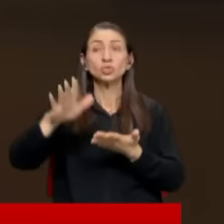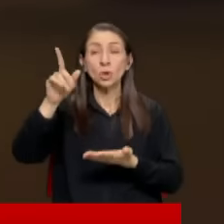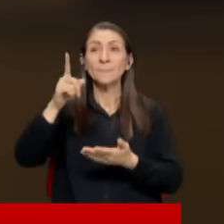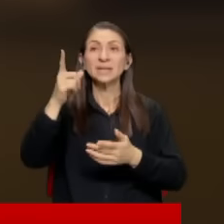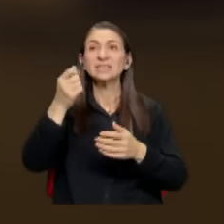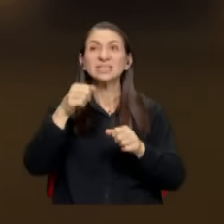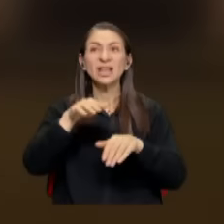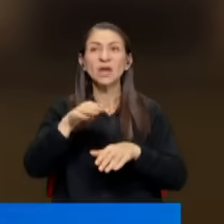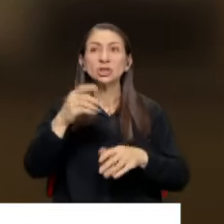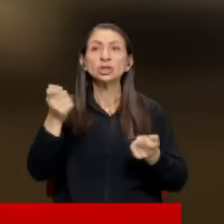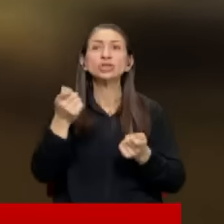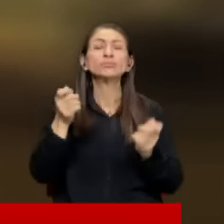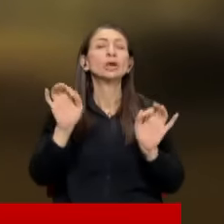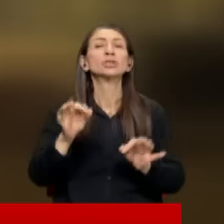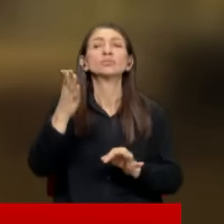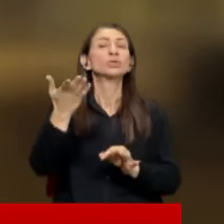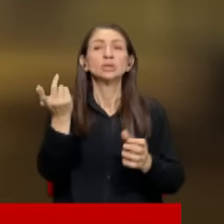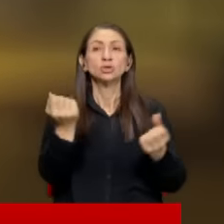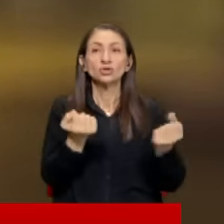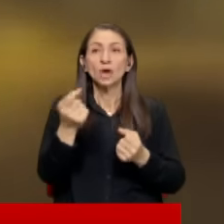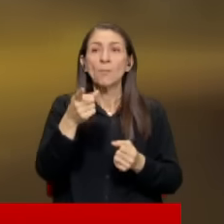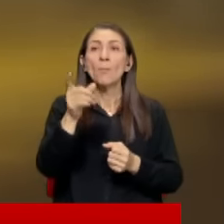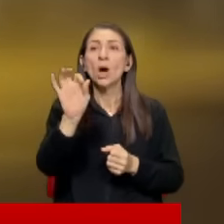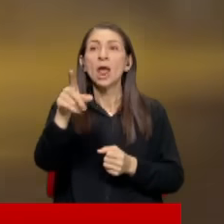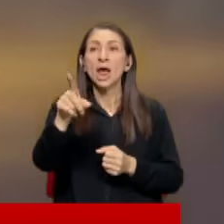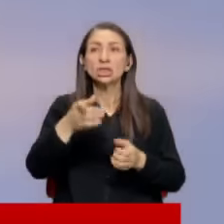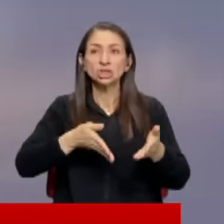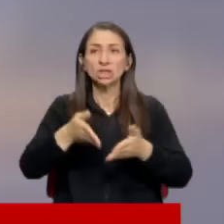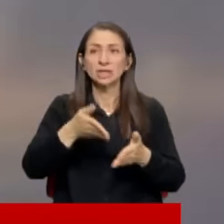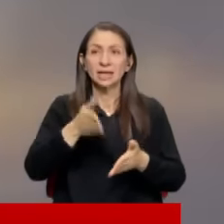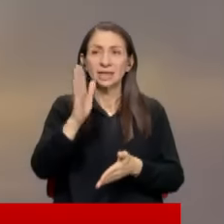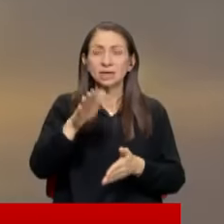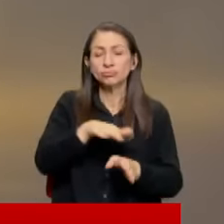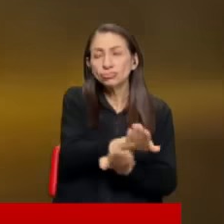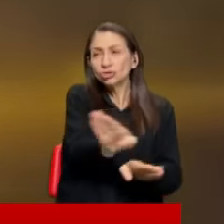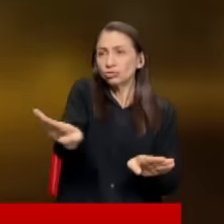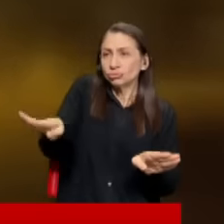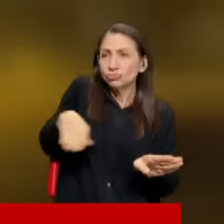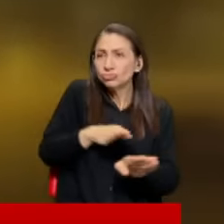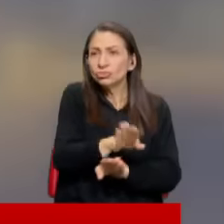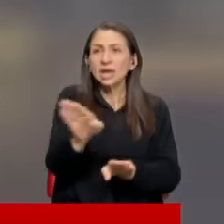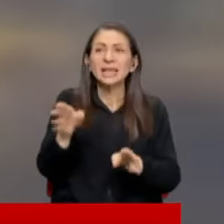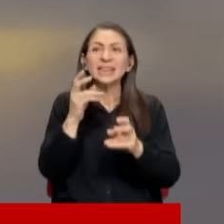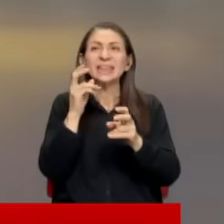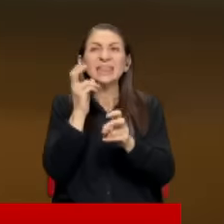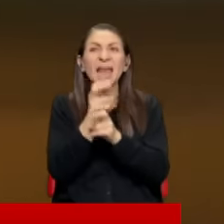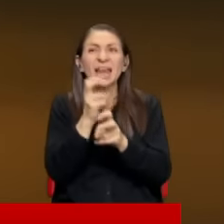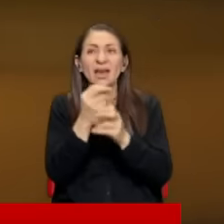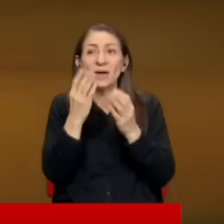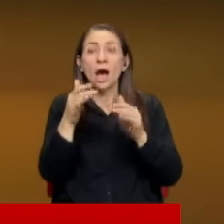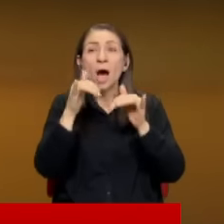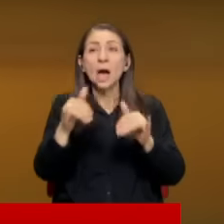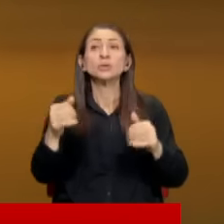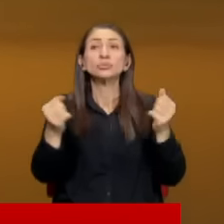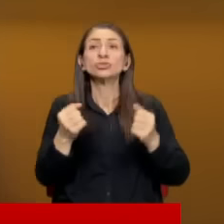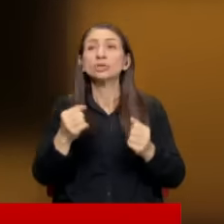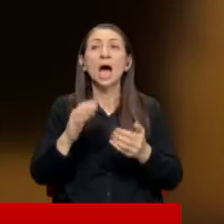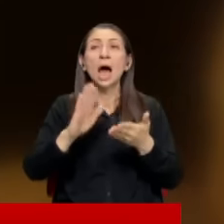trafik magandası iş başındaydı. Bir sürücü işte böyle cadde üstünde drift atıp trafiği tehlikeye düşürdü. Aynı